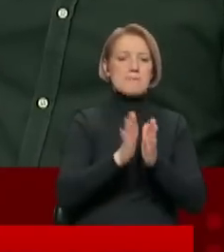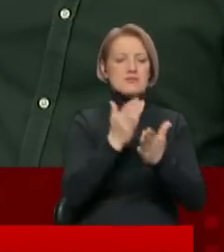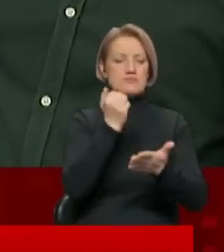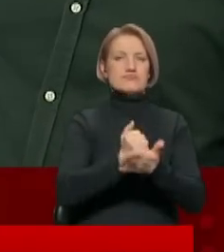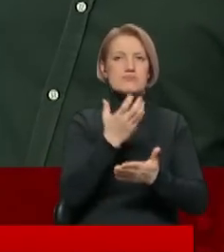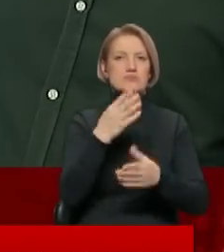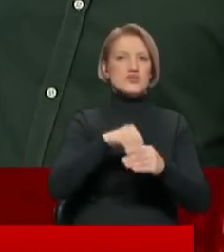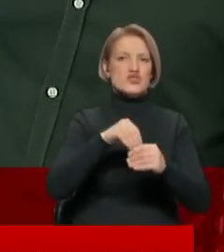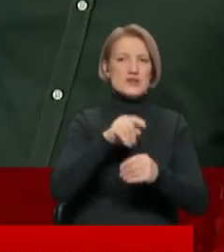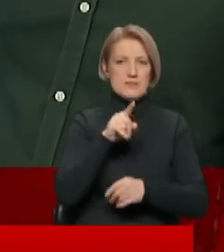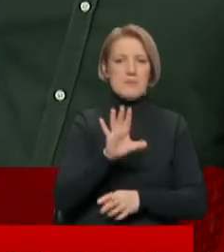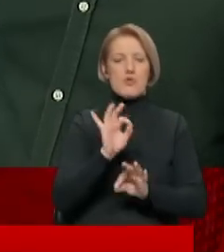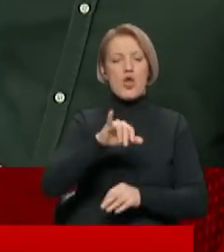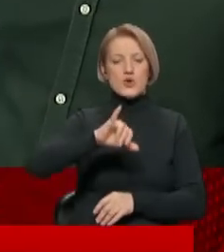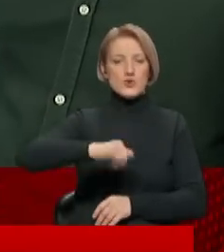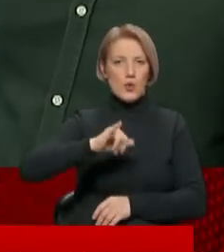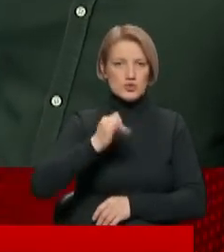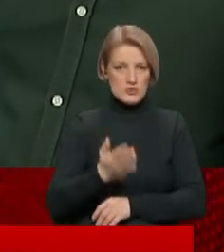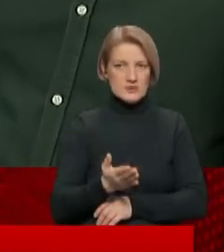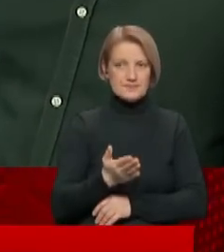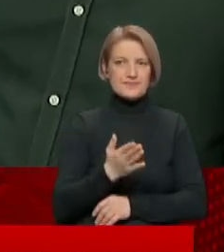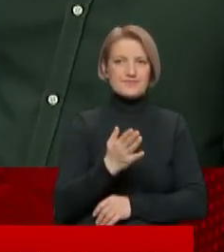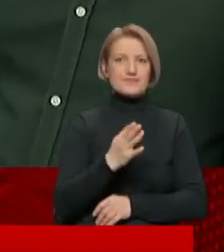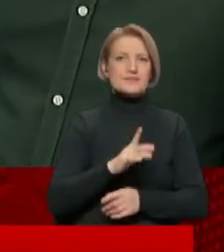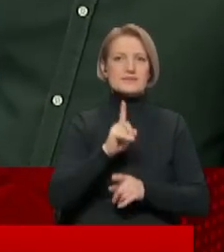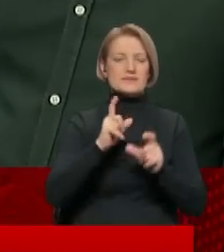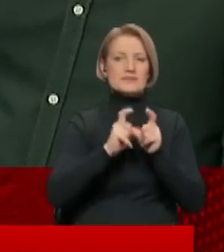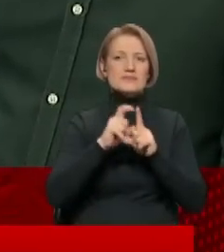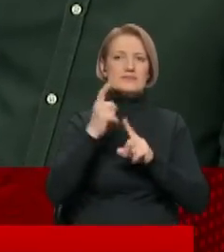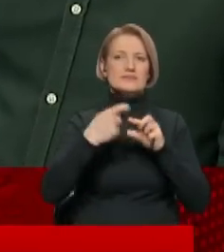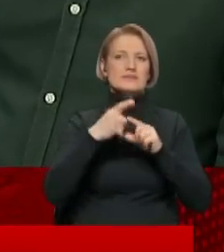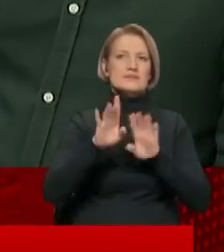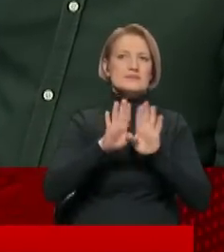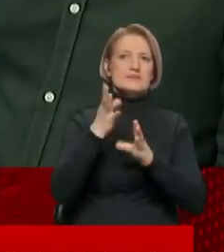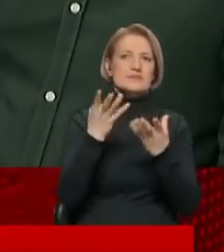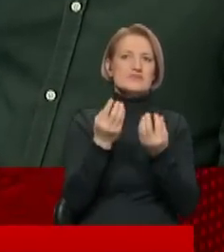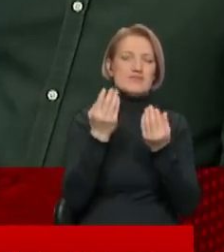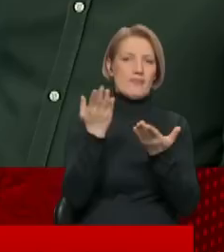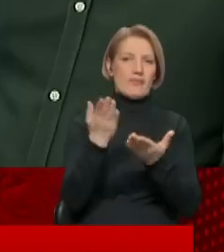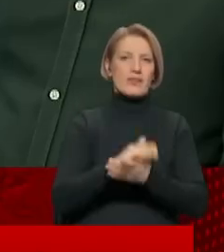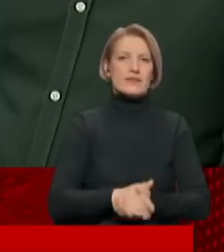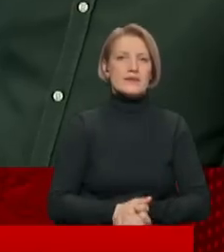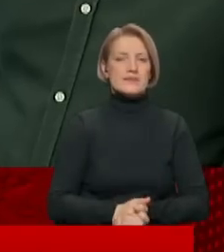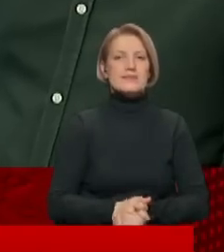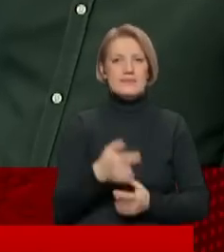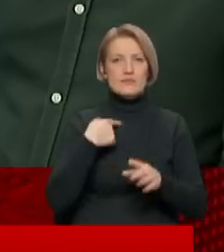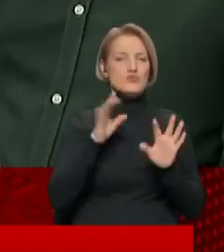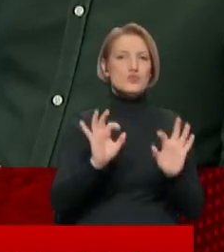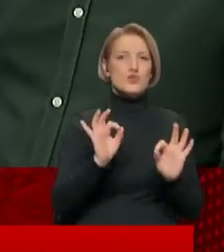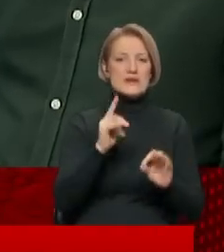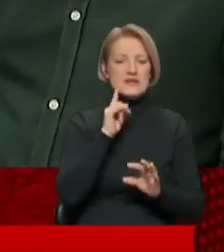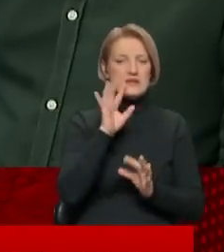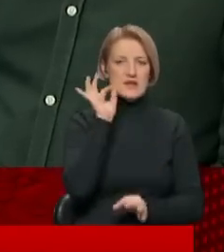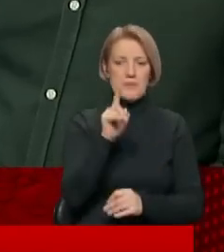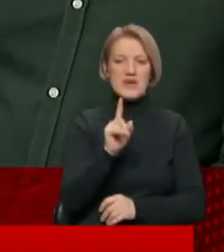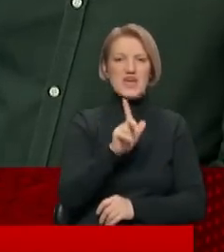işletmek için böyle yoğunluk yine Iğdır Iğdır'da bu görüntüleri bunu görmemiz mümkün artık çünkü insanlar bir